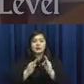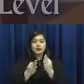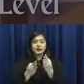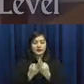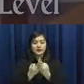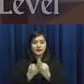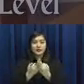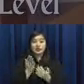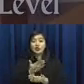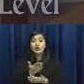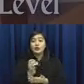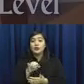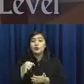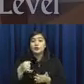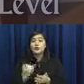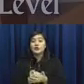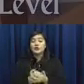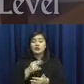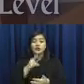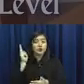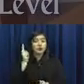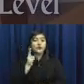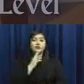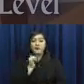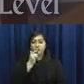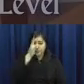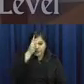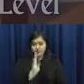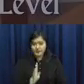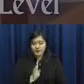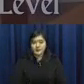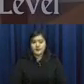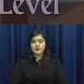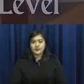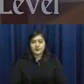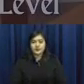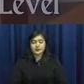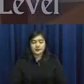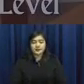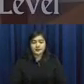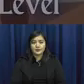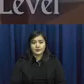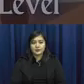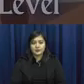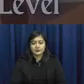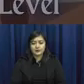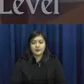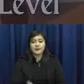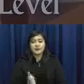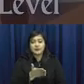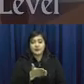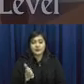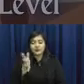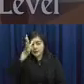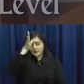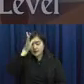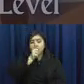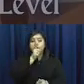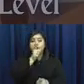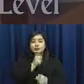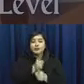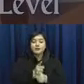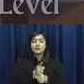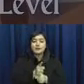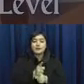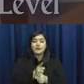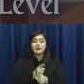words, instrumento. That's the right word for it. We are the right instrument to lead our family on bringing